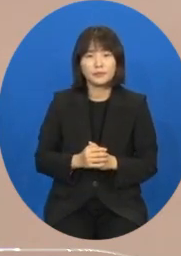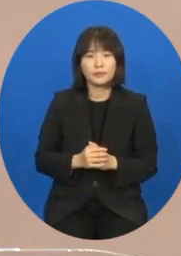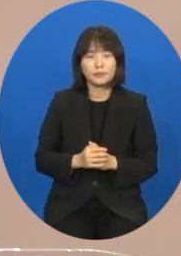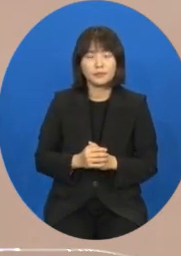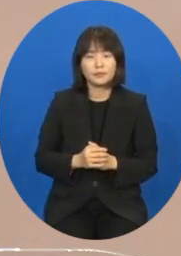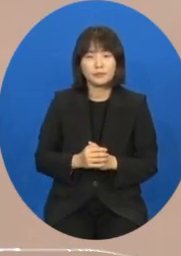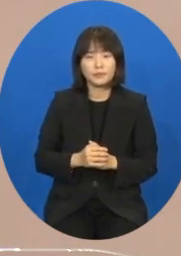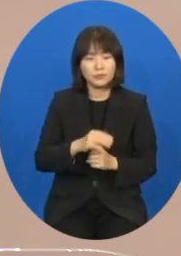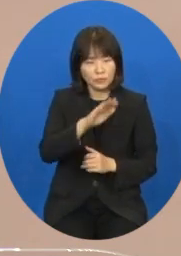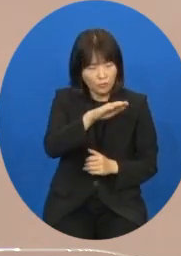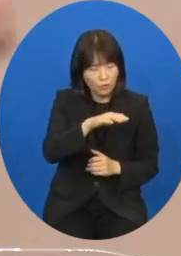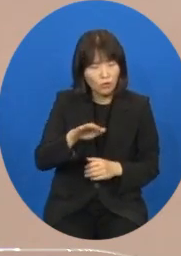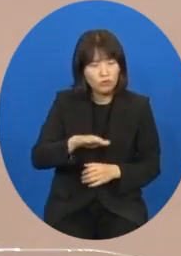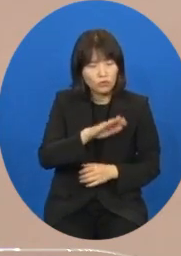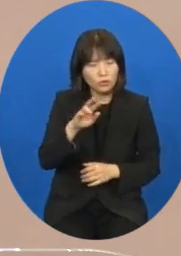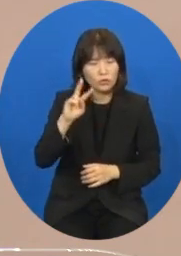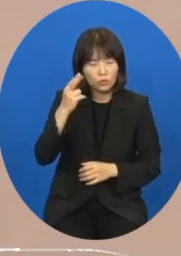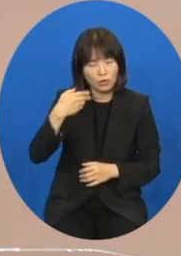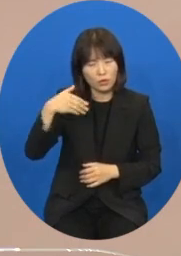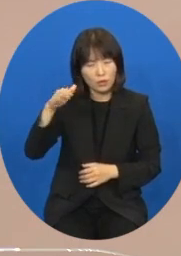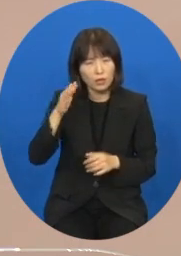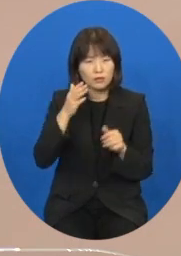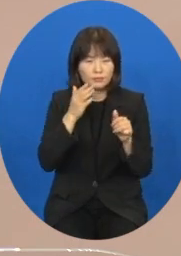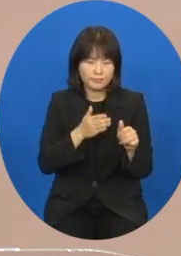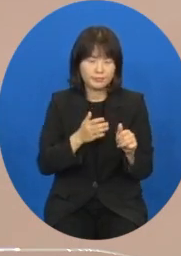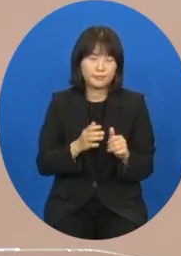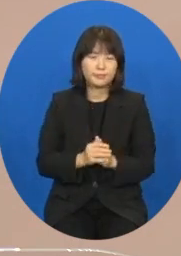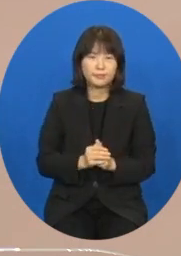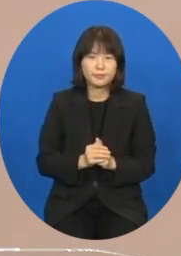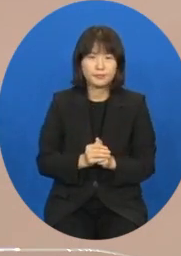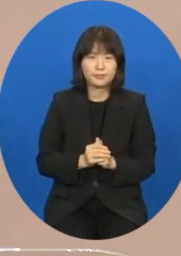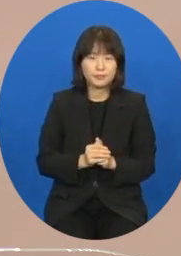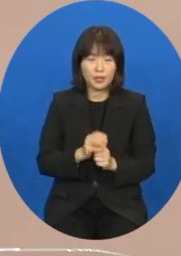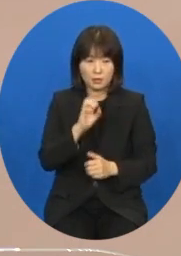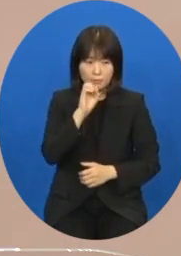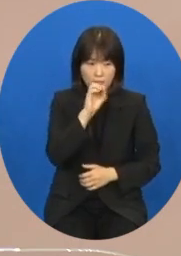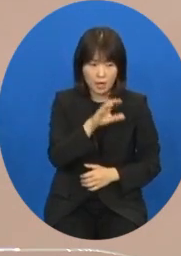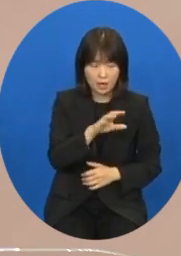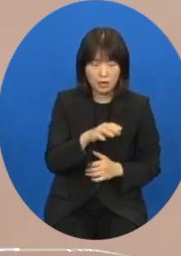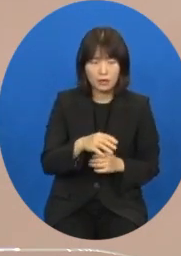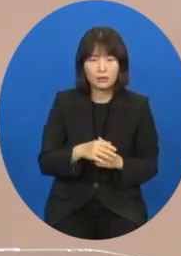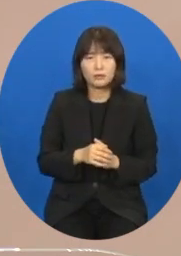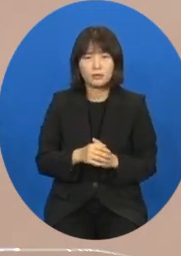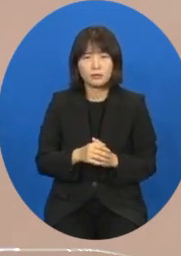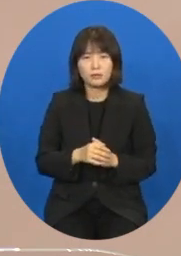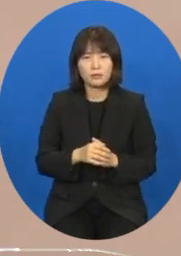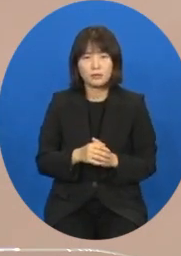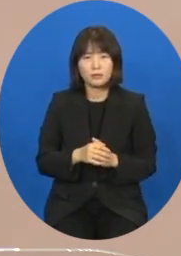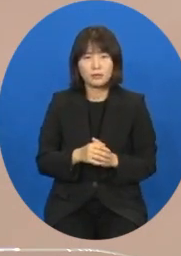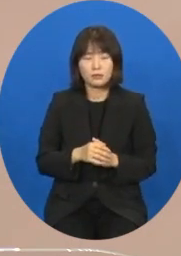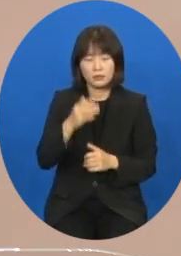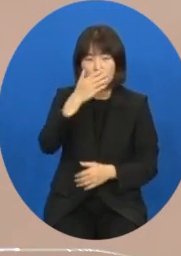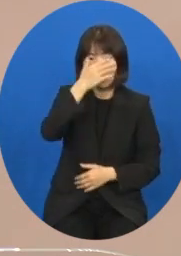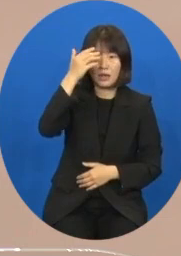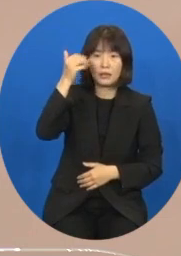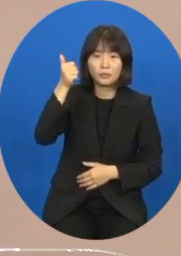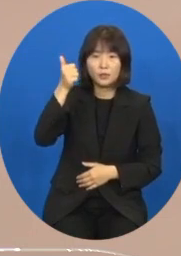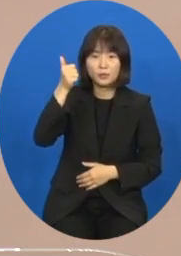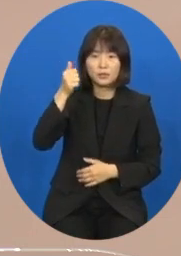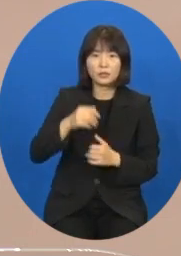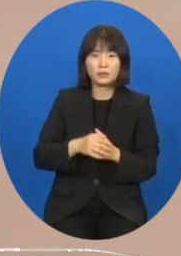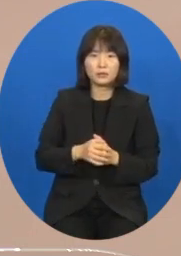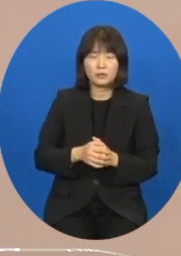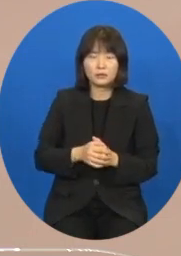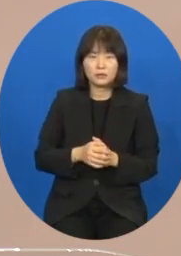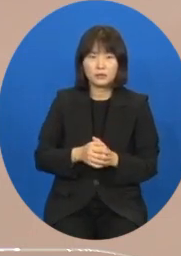여보 우리 돌아갑시다 그렇게 말씀하신 바람에 저희 할아버님이 두 번도